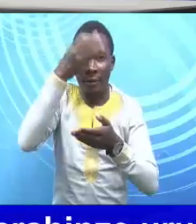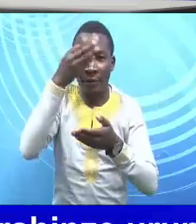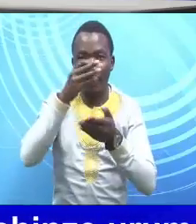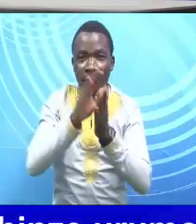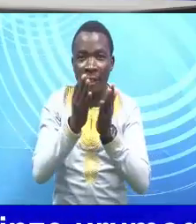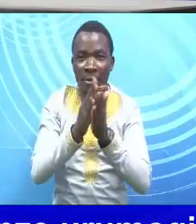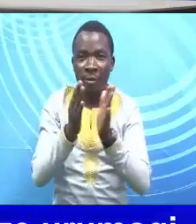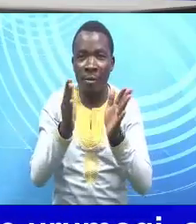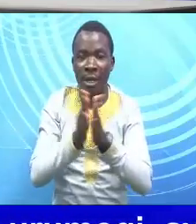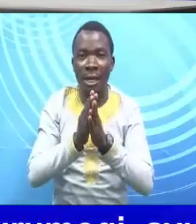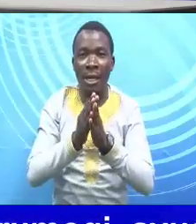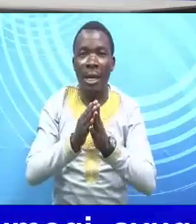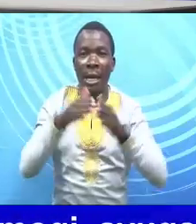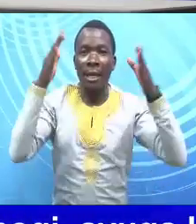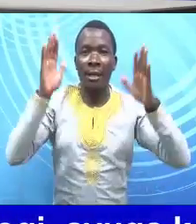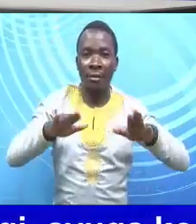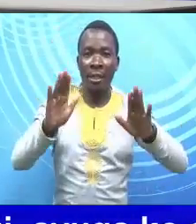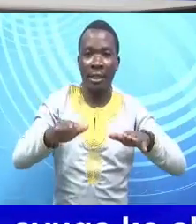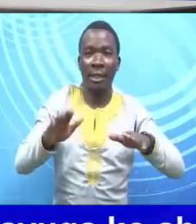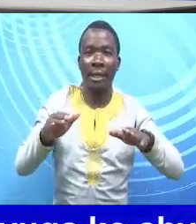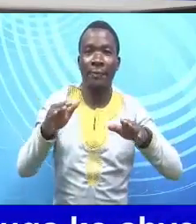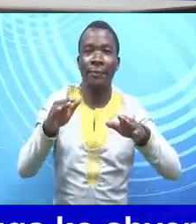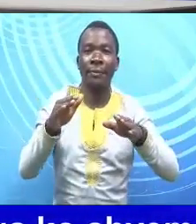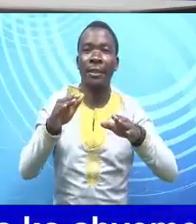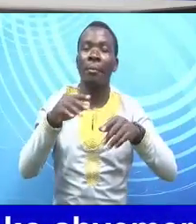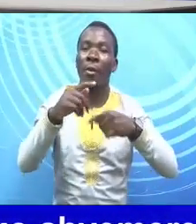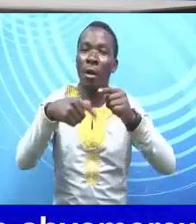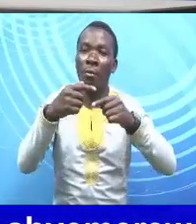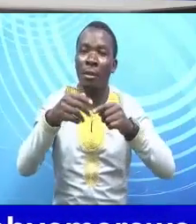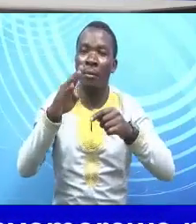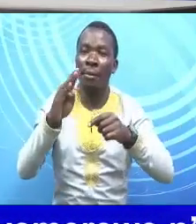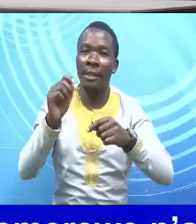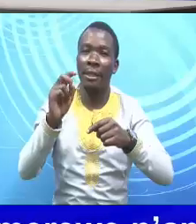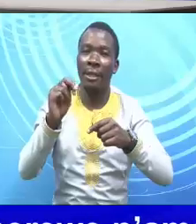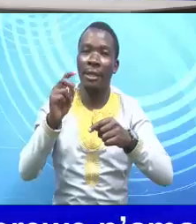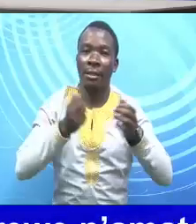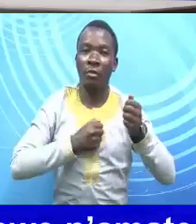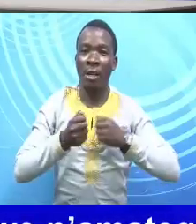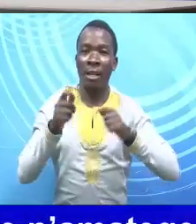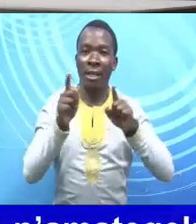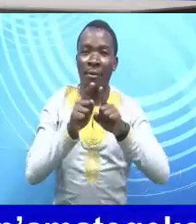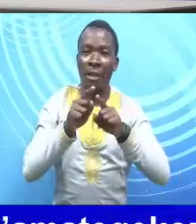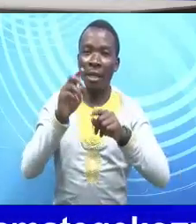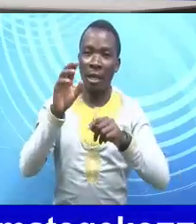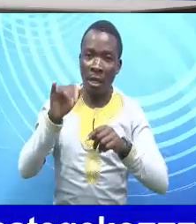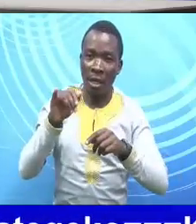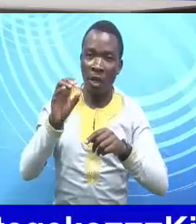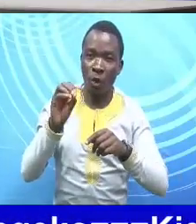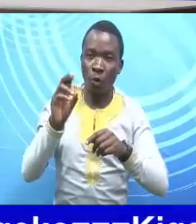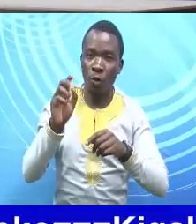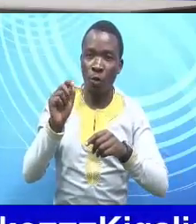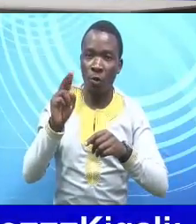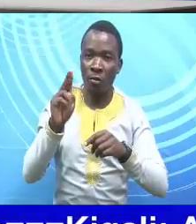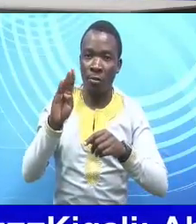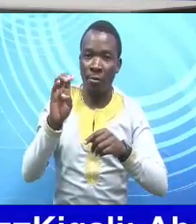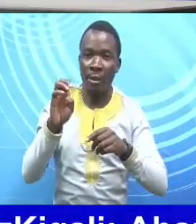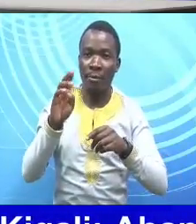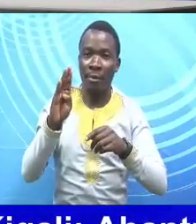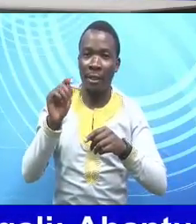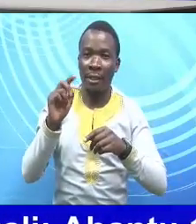ni BTN TV Rwanda. Mukaza kongera no kuyakurikirana ku rubuga rwacu rwa YouTube, narwo ni BTN TV Rwanda. Dukomeza n'aya